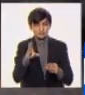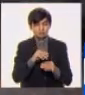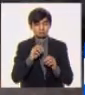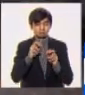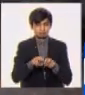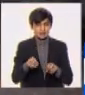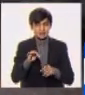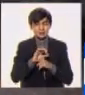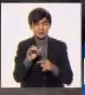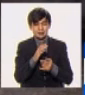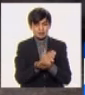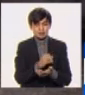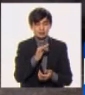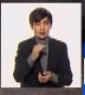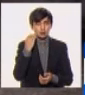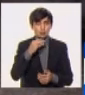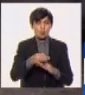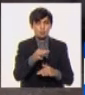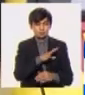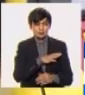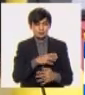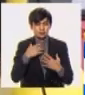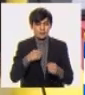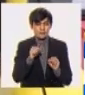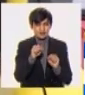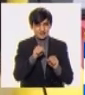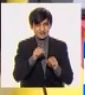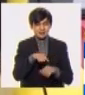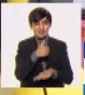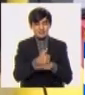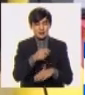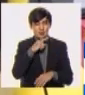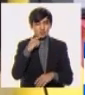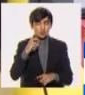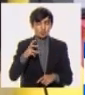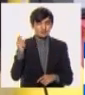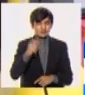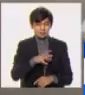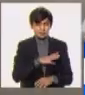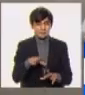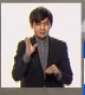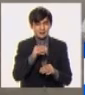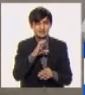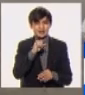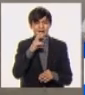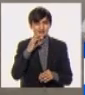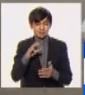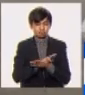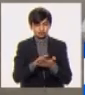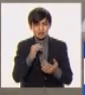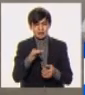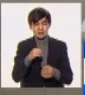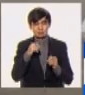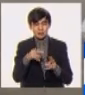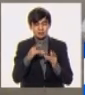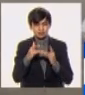дейді. Ақтөбе облыстық денсаулық сақтау басқармасының басшысы Ресейден келген студенттердің барлығы санитарлық талапқа сай ғимаратқа жатқызылған және